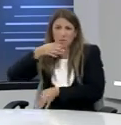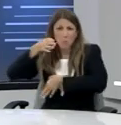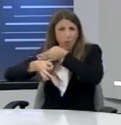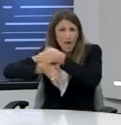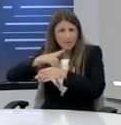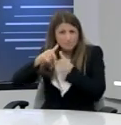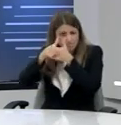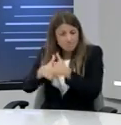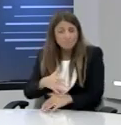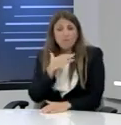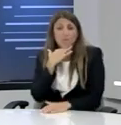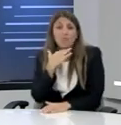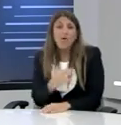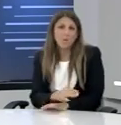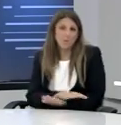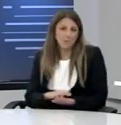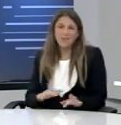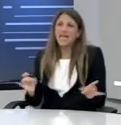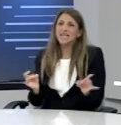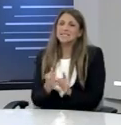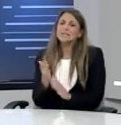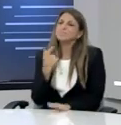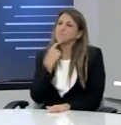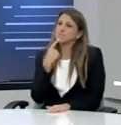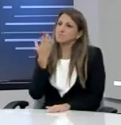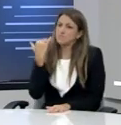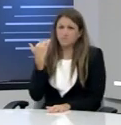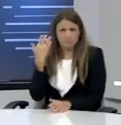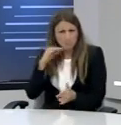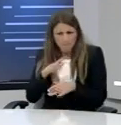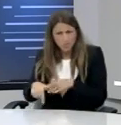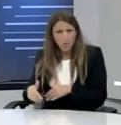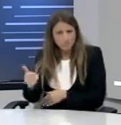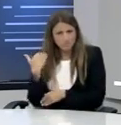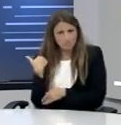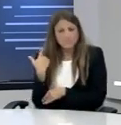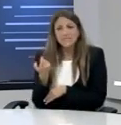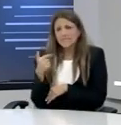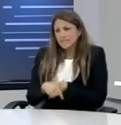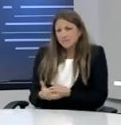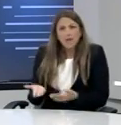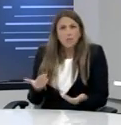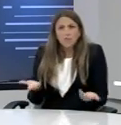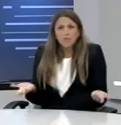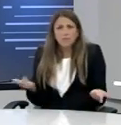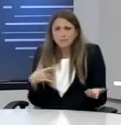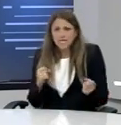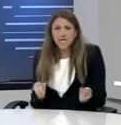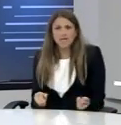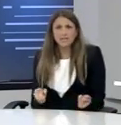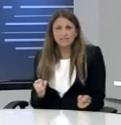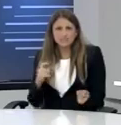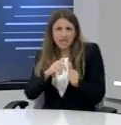Τι ακριβώς μας λέτε όταν μας ζητάτε, όταν μας ζητάγατε, και το λέτε και σήμερα? σήμερα που δεν κάθεστε στην καρέκλα